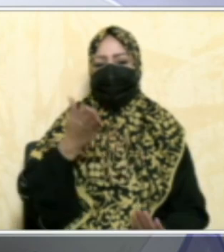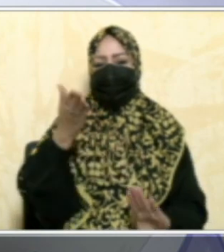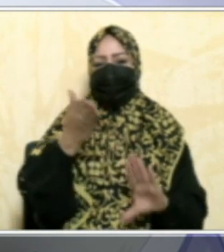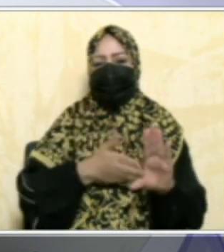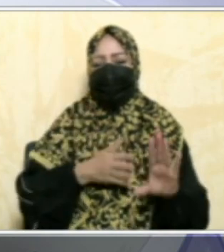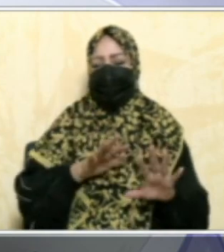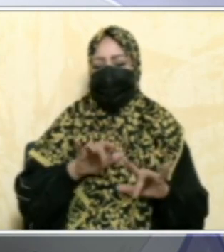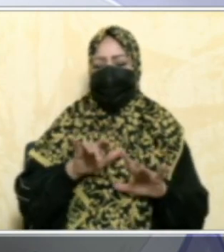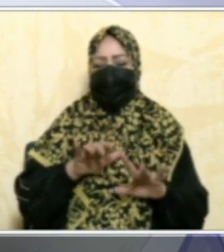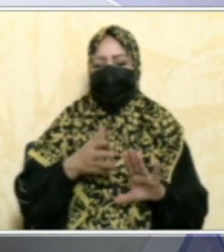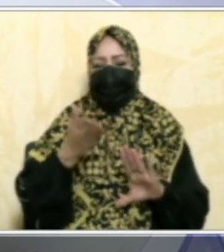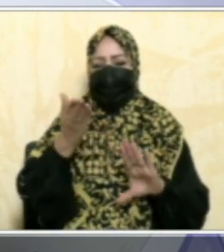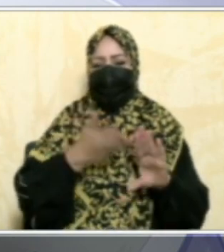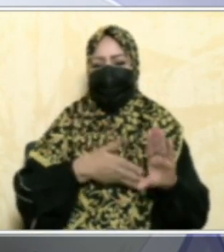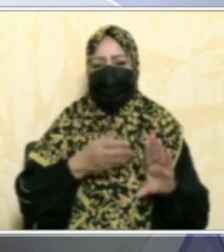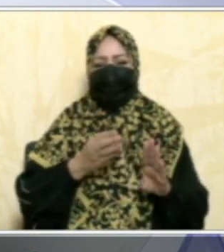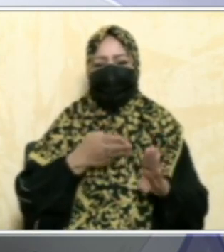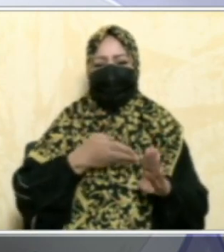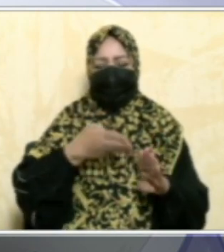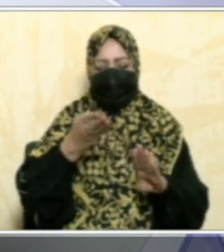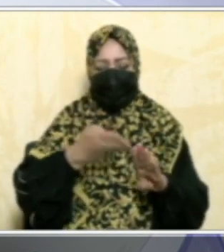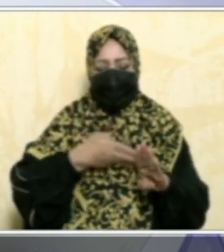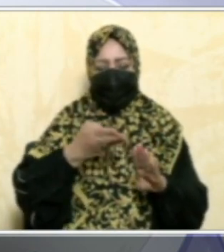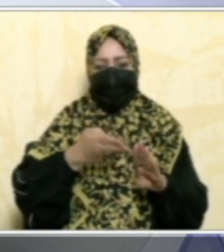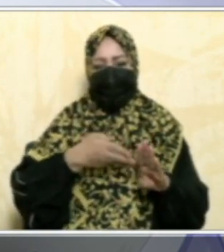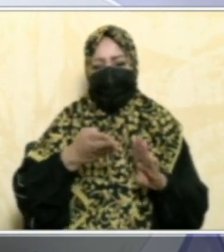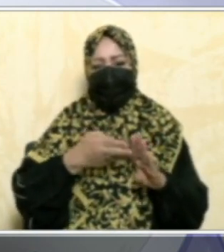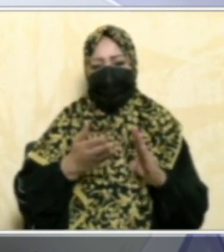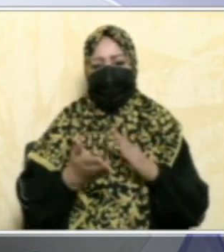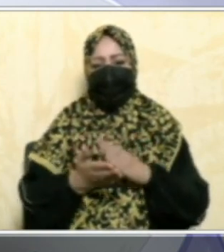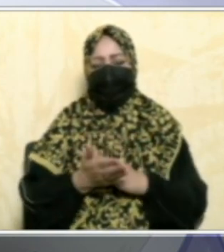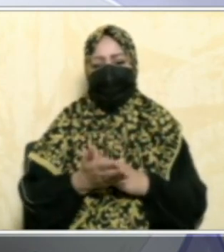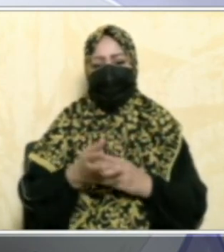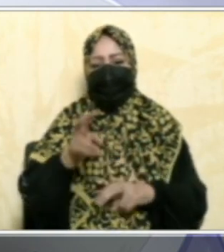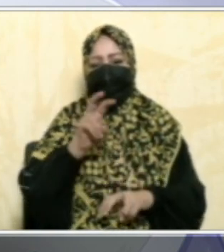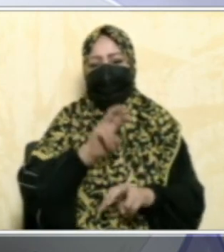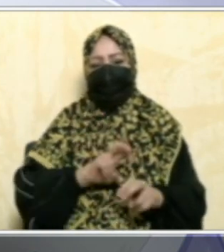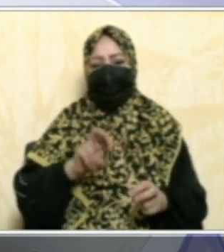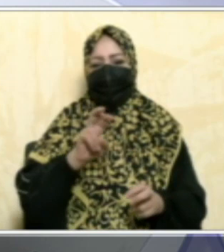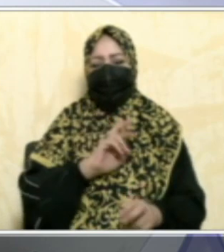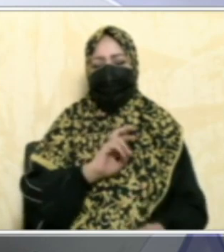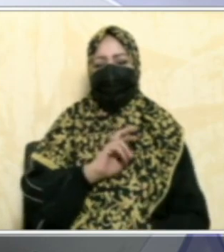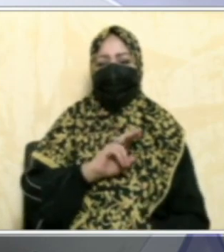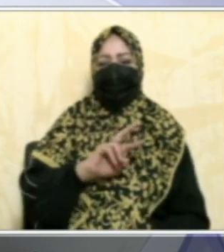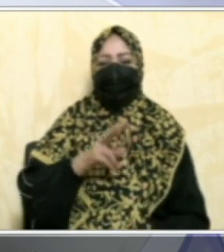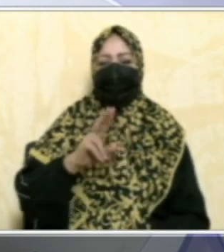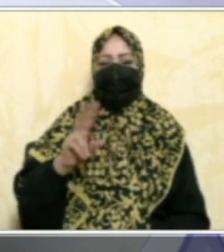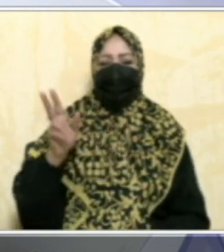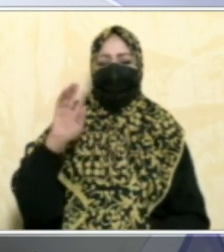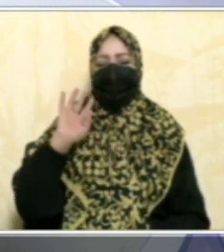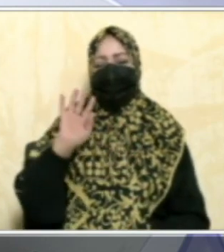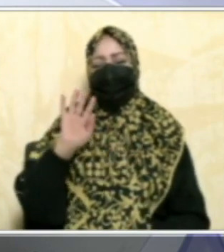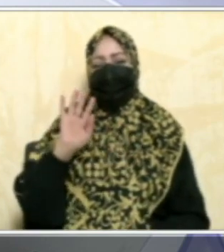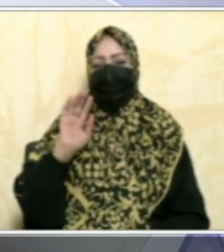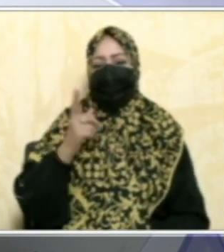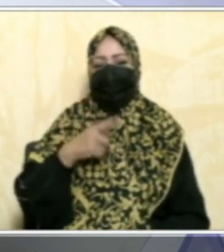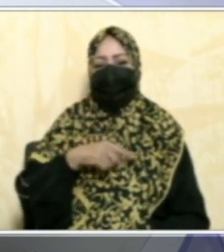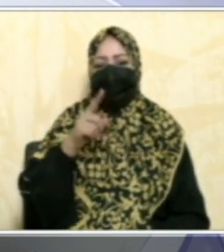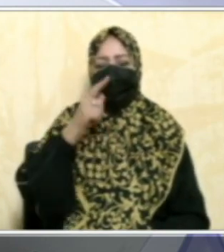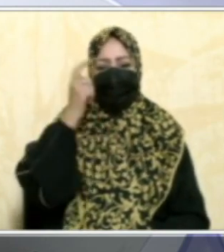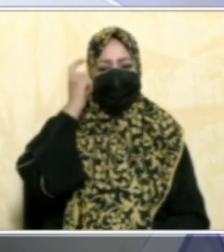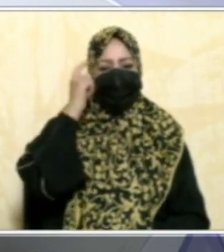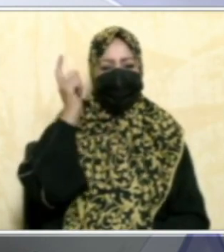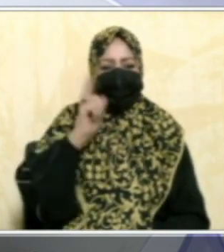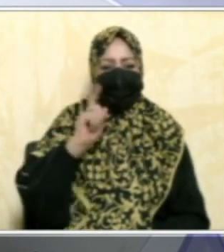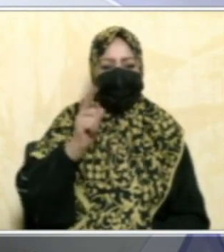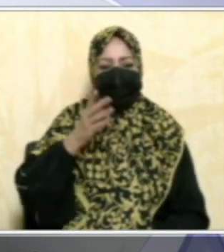عملة بيتكوين ولا غيرها من العملات التي لا يعلم من مصدر هذه العملة ومن